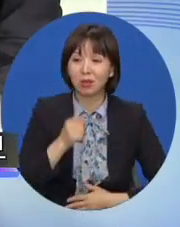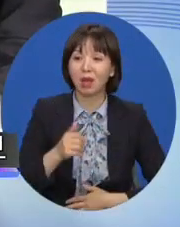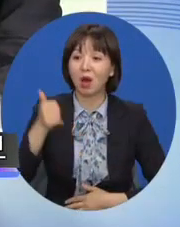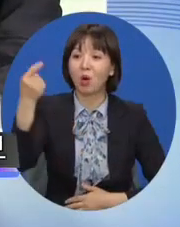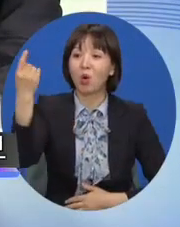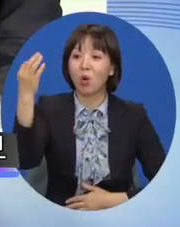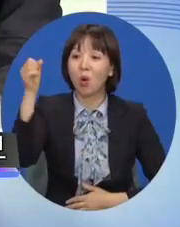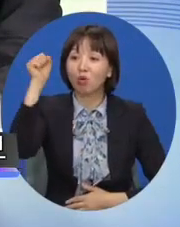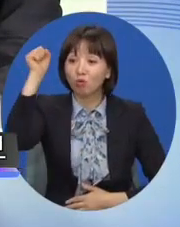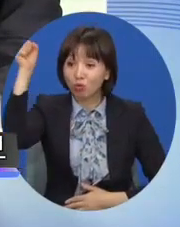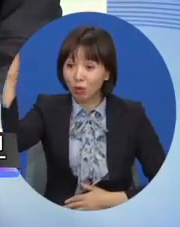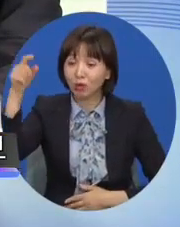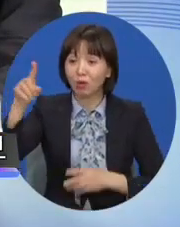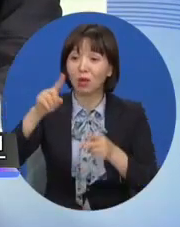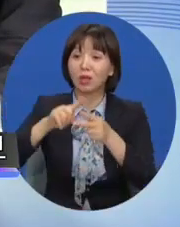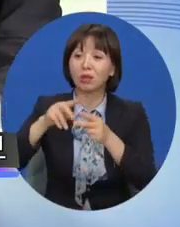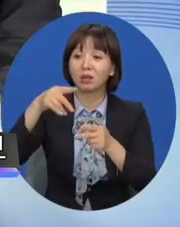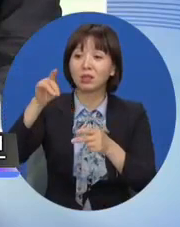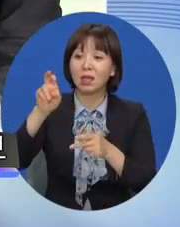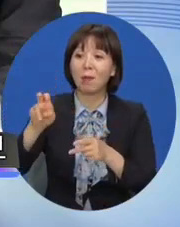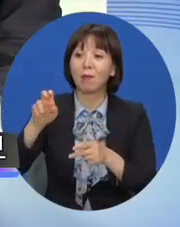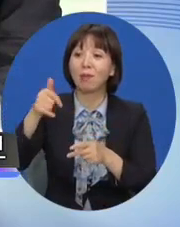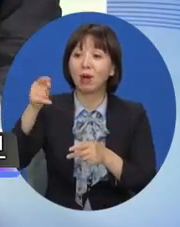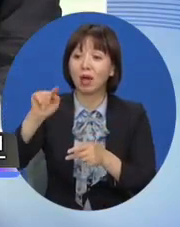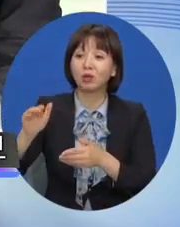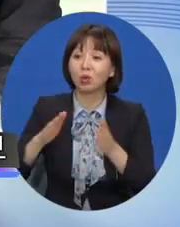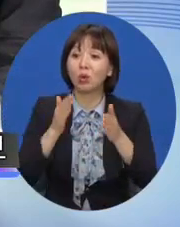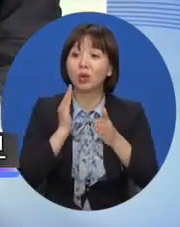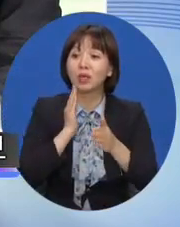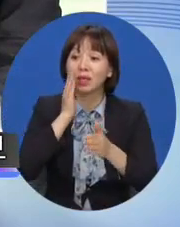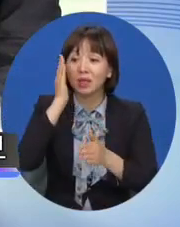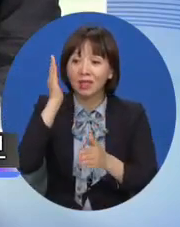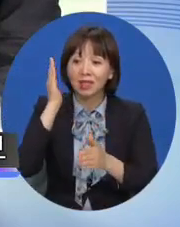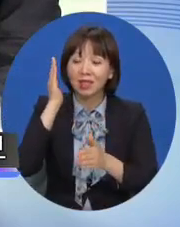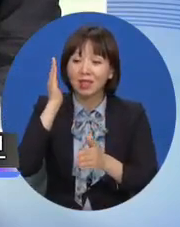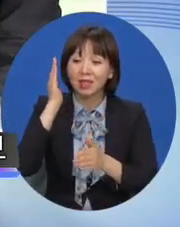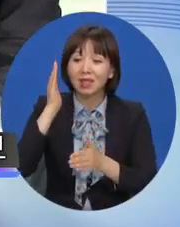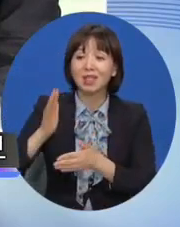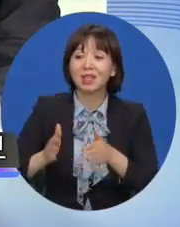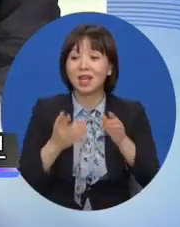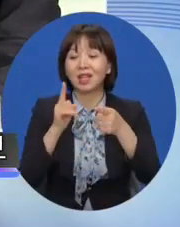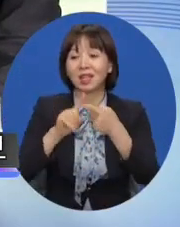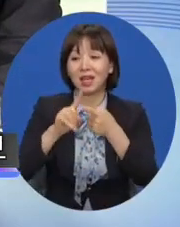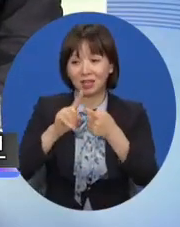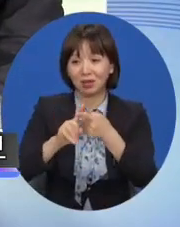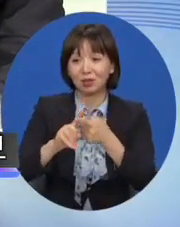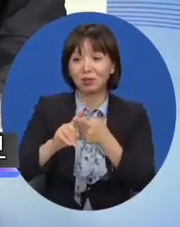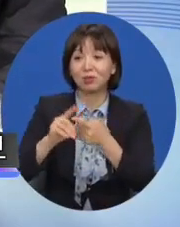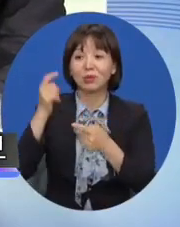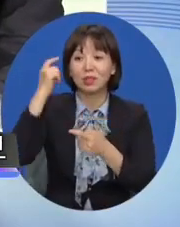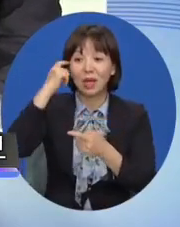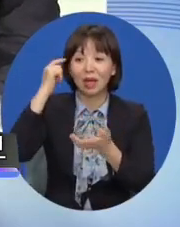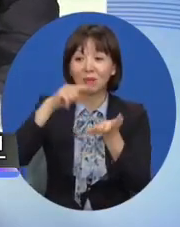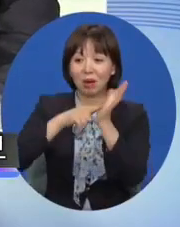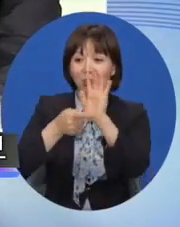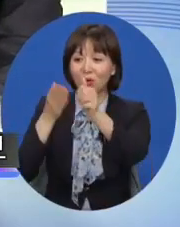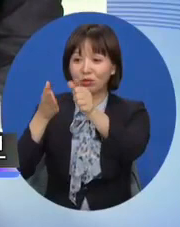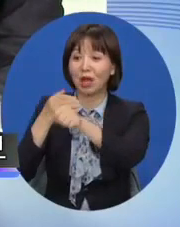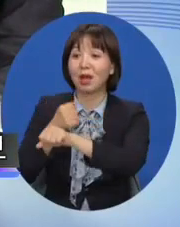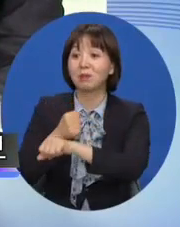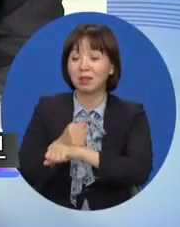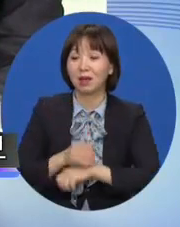후보께서 이에 대한 삼한의 초록길 지금 관련해서 생각을 좀 밝혀주시면 남은 시간 동안에 그렇게 좀 듣도록 하겠습니다.